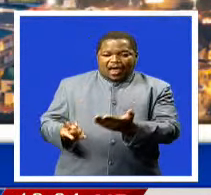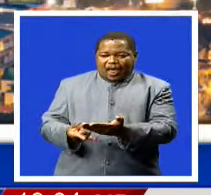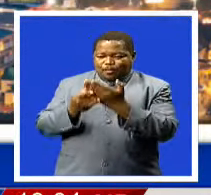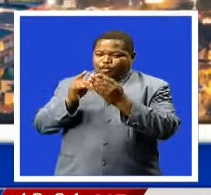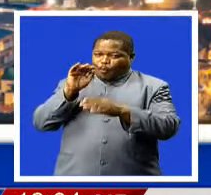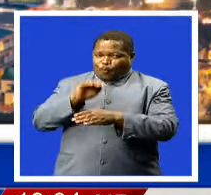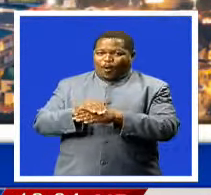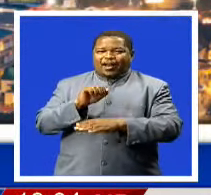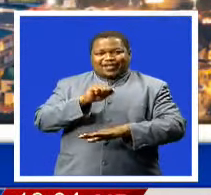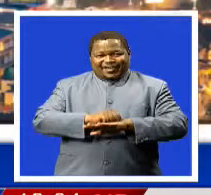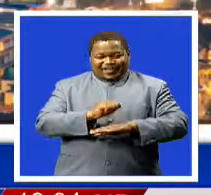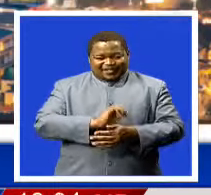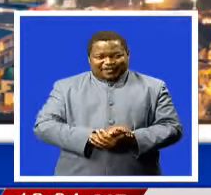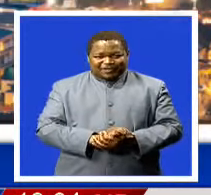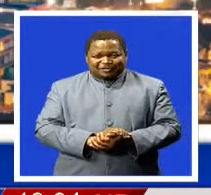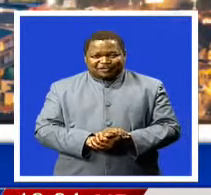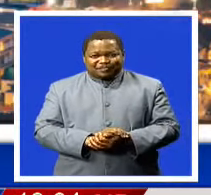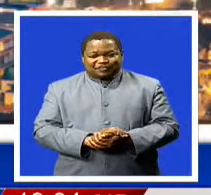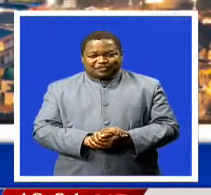siyasitakala.